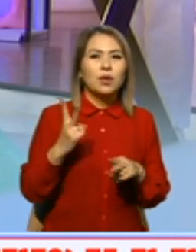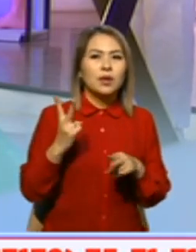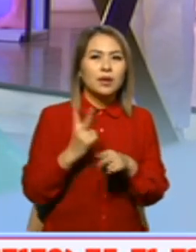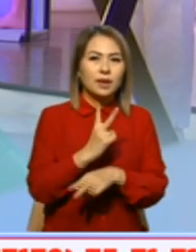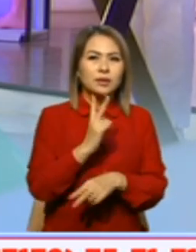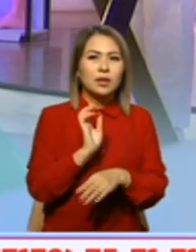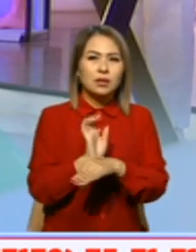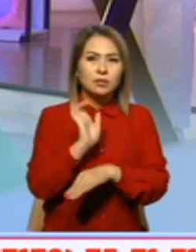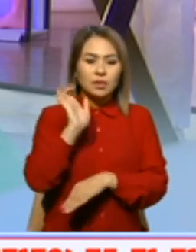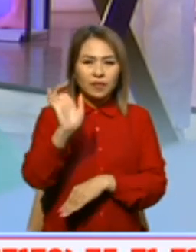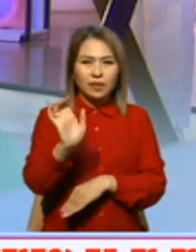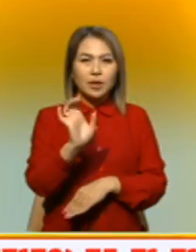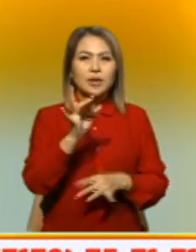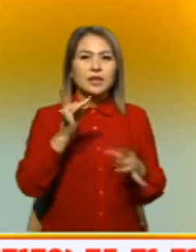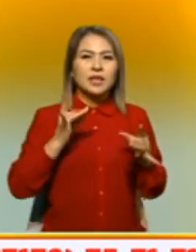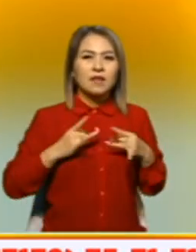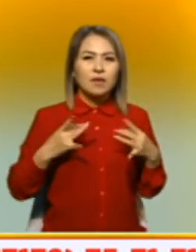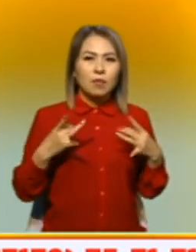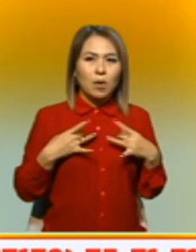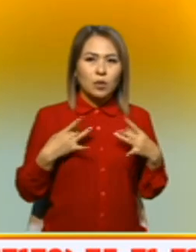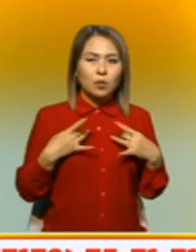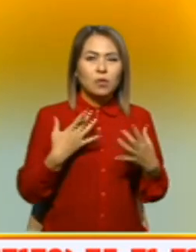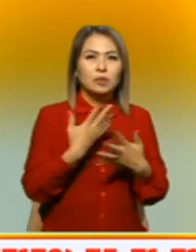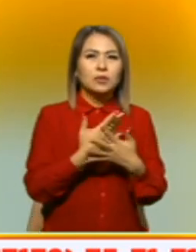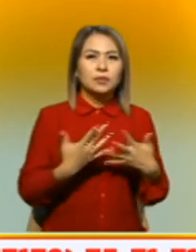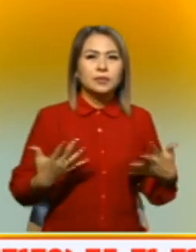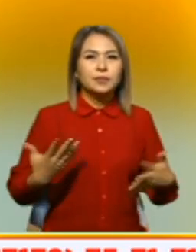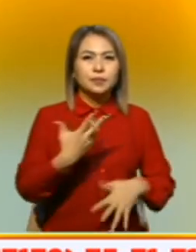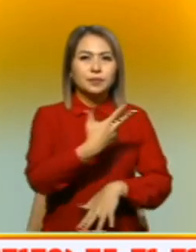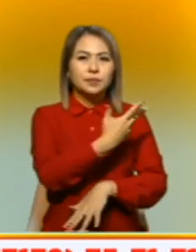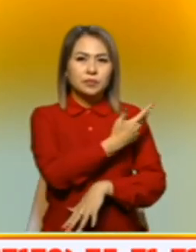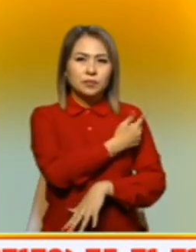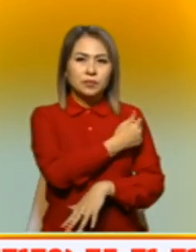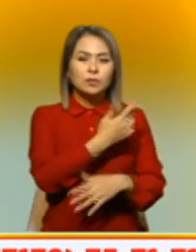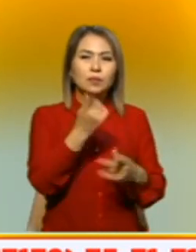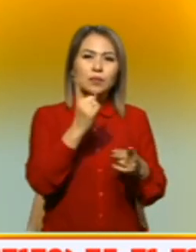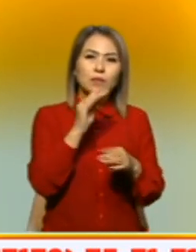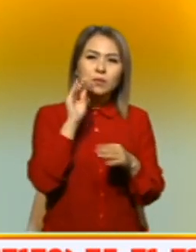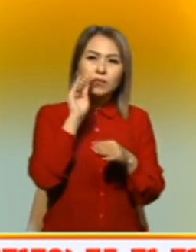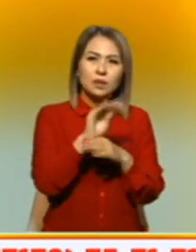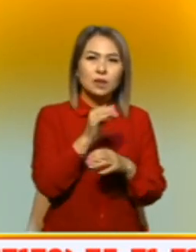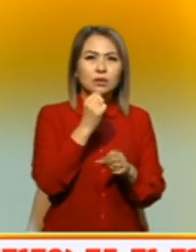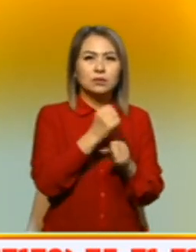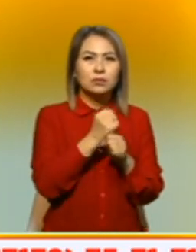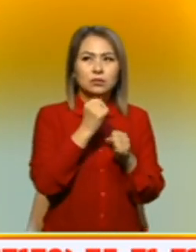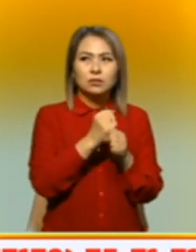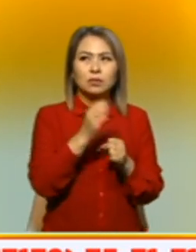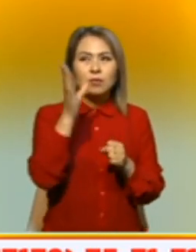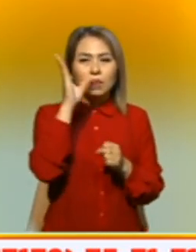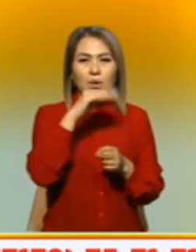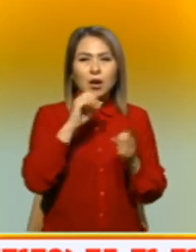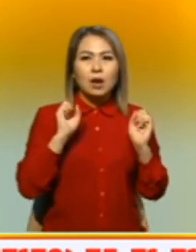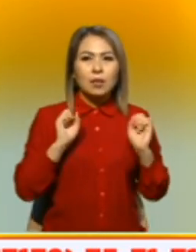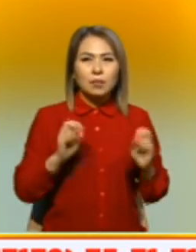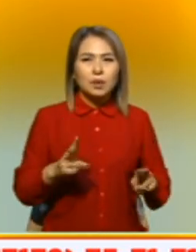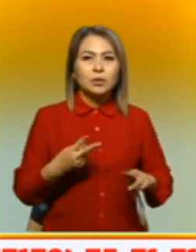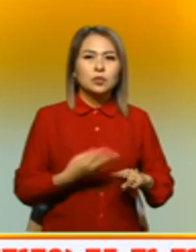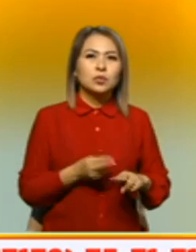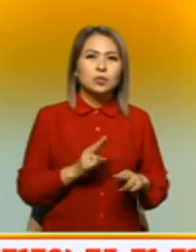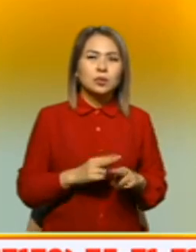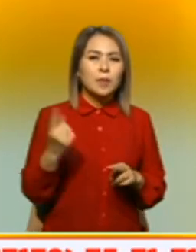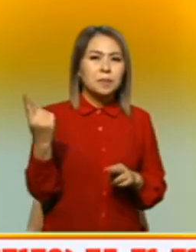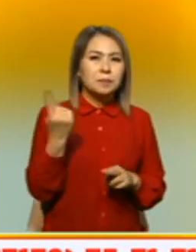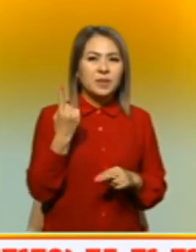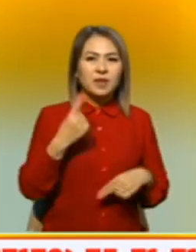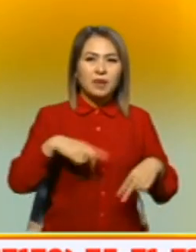Өйткені вакцинаның, яғни қандай да бір қосымша әсерлері болуы мүмкін балада. Сол себепті тағы да